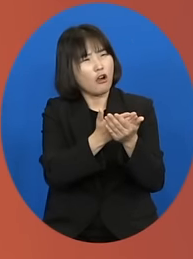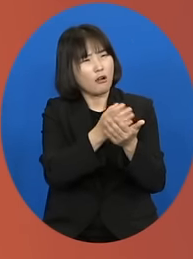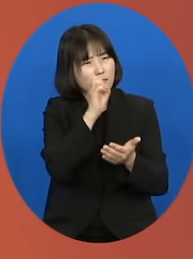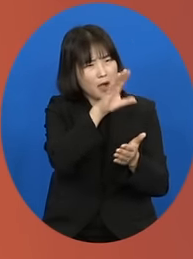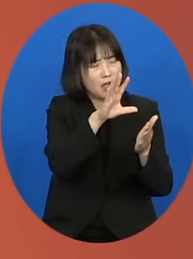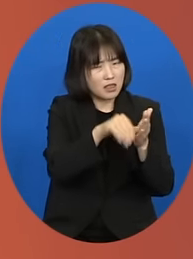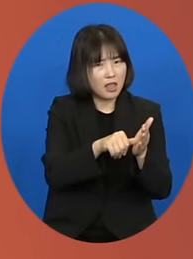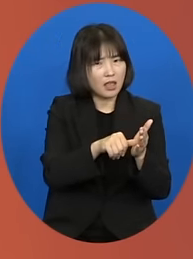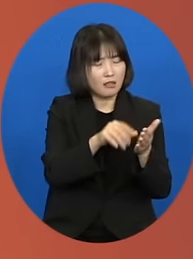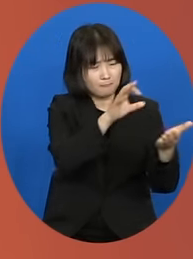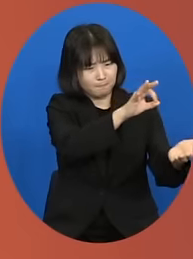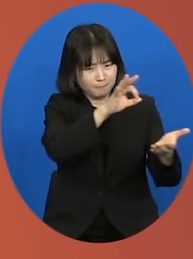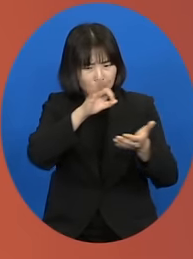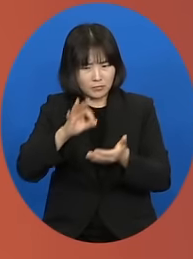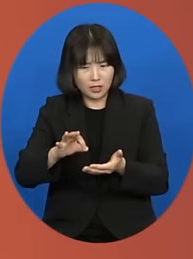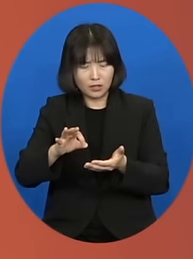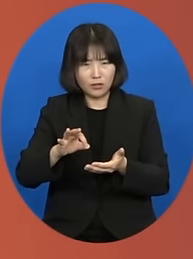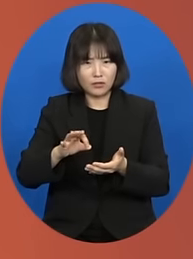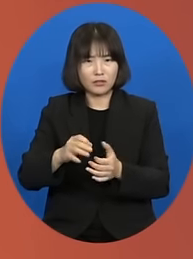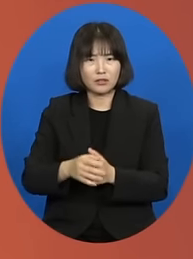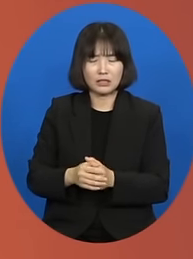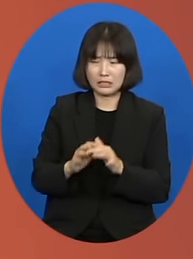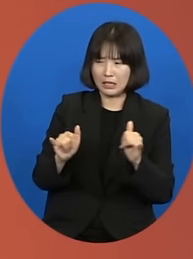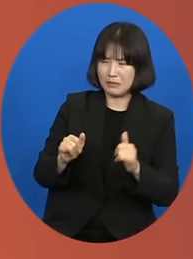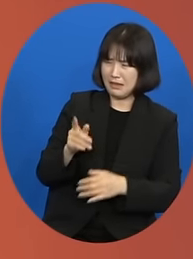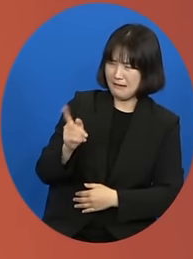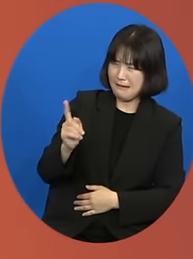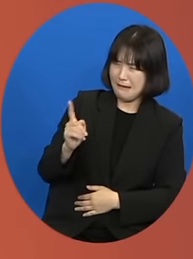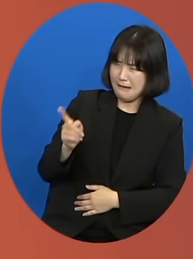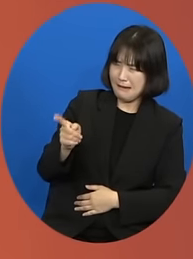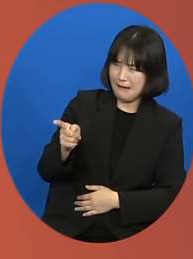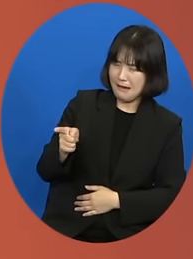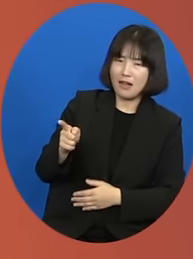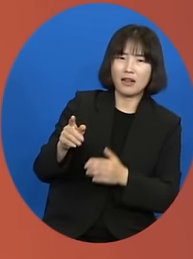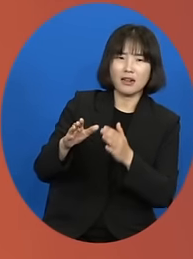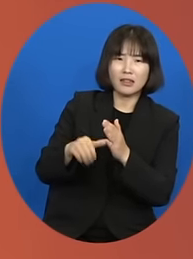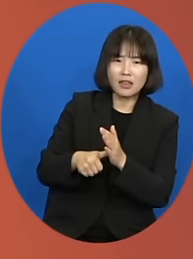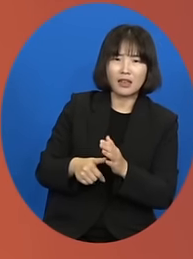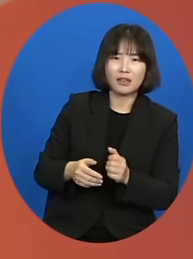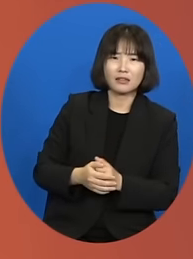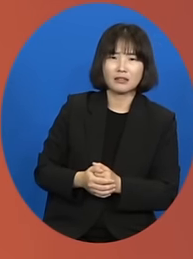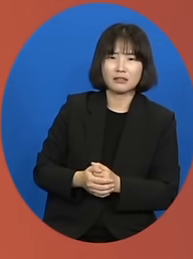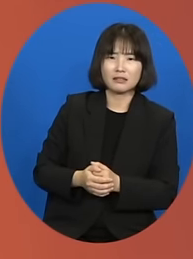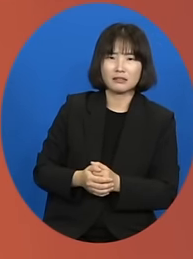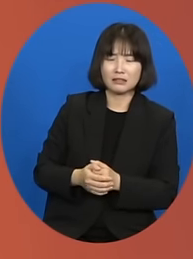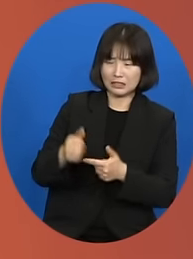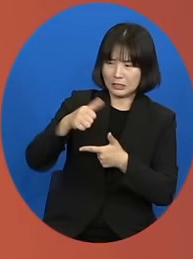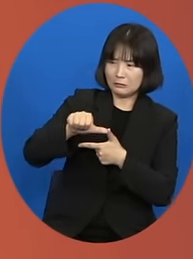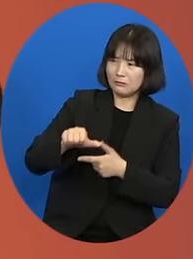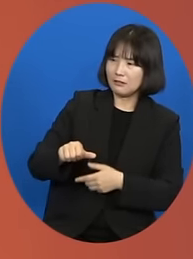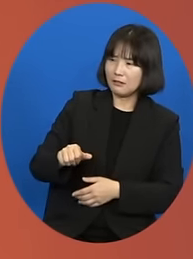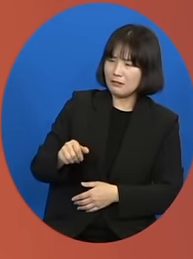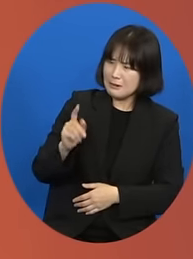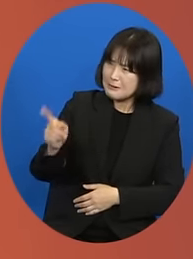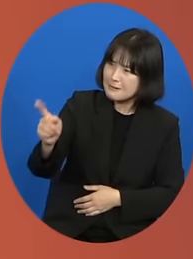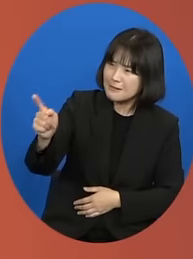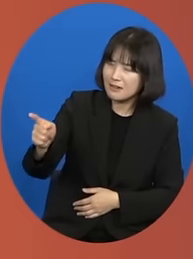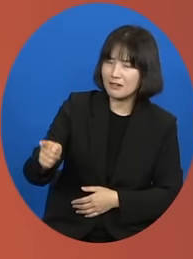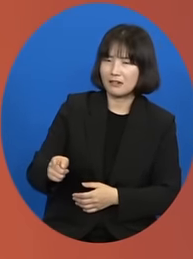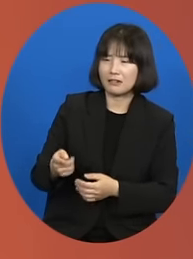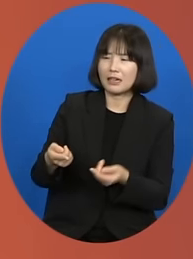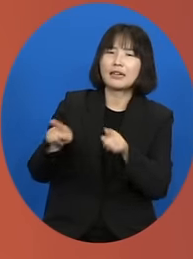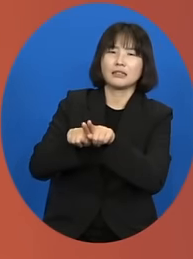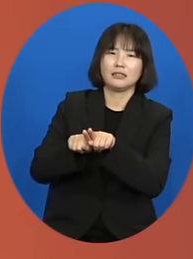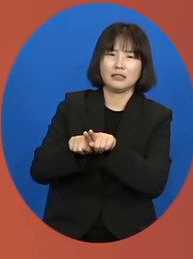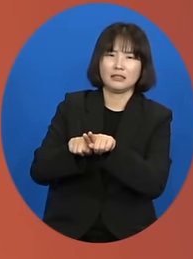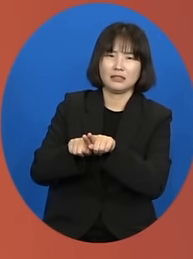때 저런 배은망덕한 놈, 저런 놈이라고 손가락질할 때 큰아들도 같이 손가락질했어요. 아이고 저놈의 새끼, 나쁜 놈의 새끼 라고